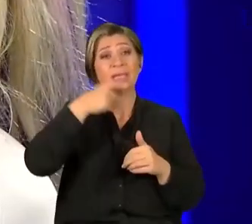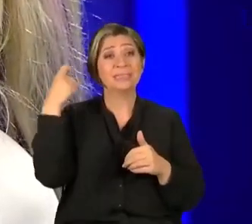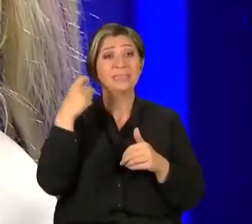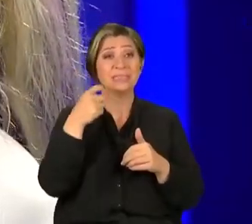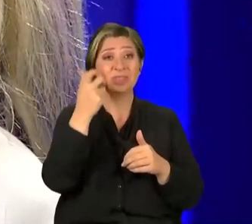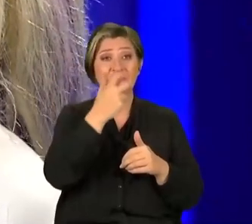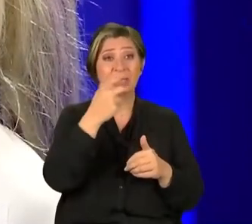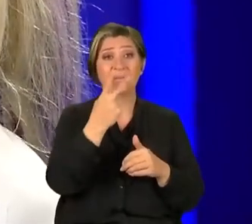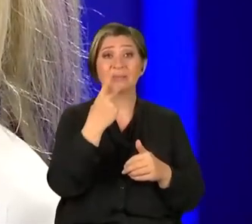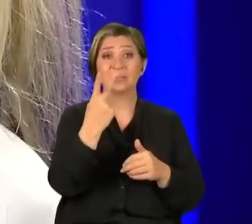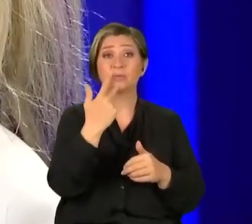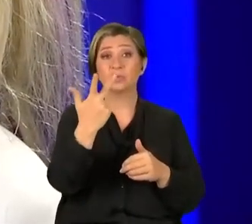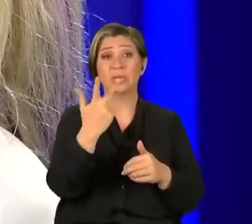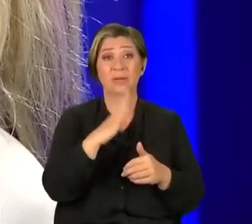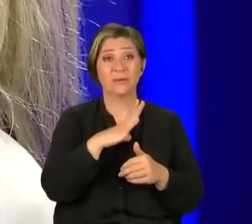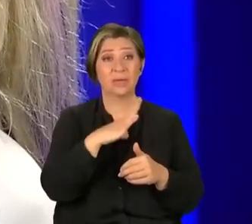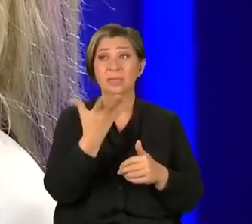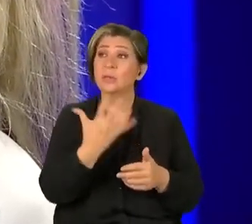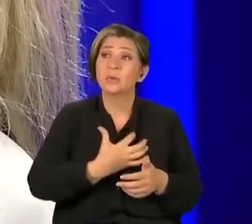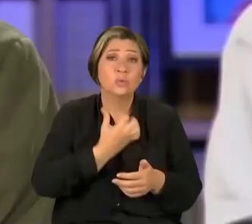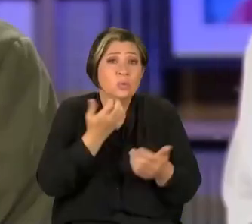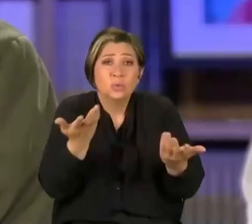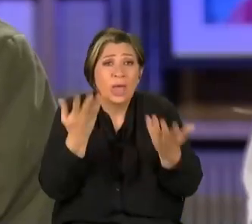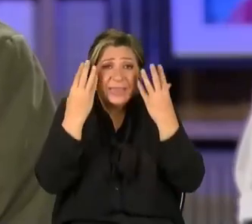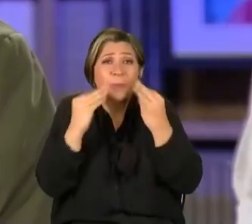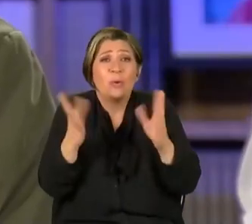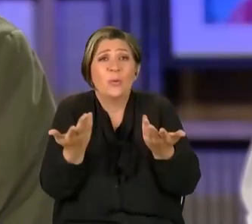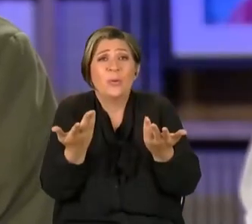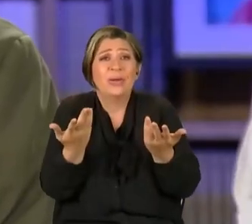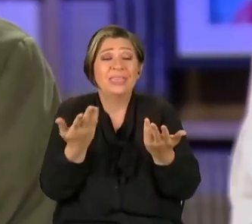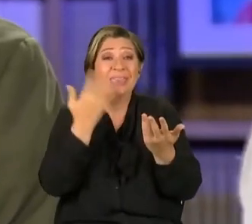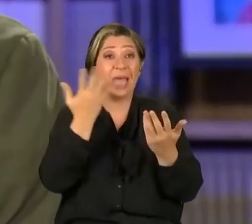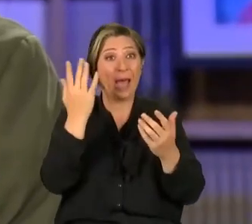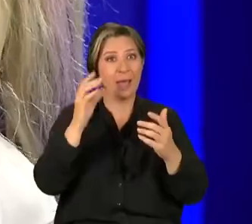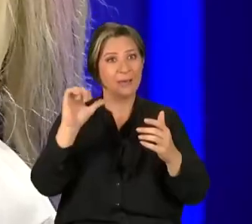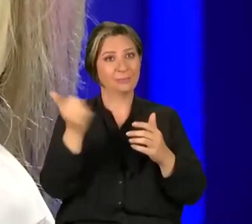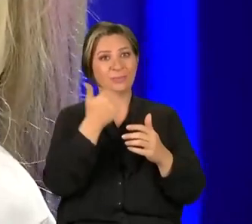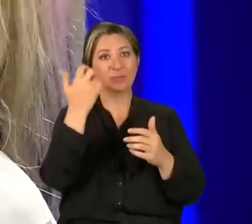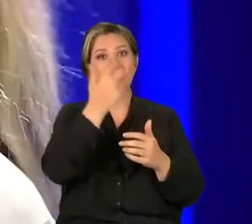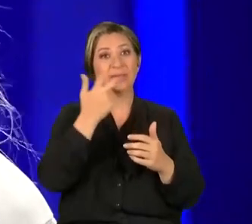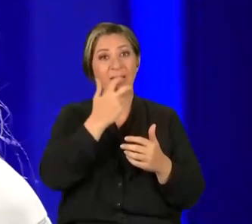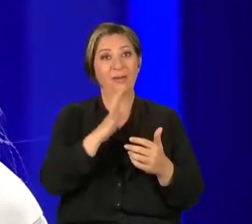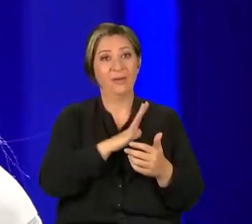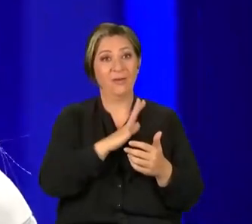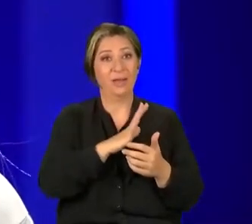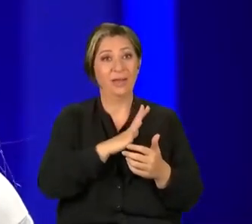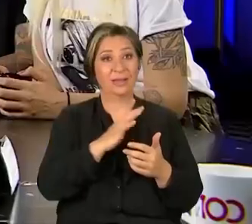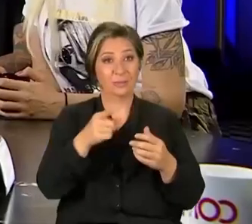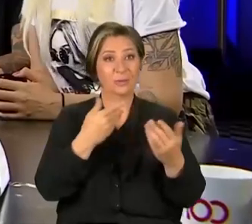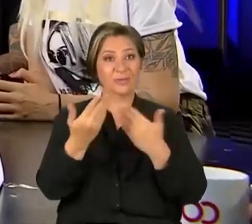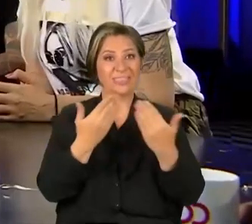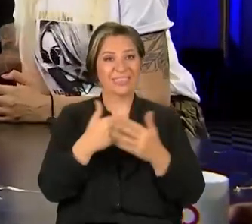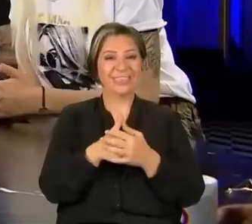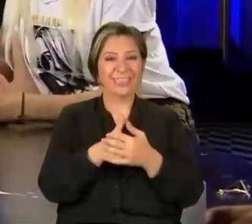benim. 2-3 senesi var şu anda. Neye üzülüyorsun şu anda onu anlasam? Ne bileyim daha güncel böyle hani sonuçta olur, gelmişiz burada sohbet yani.